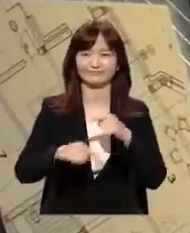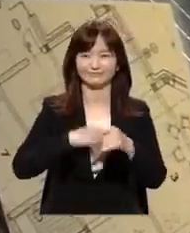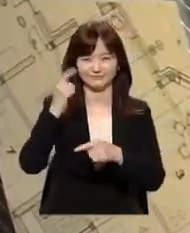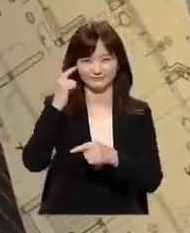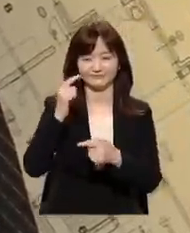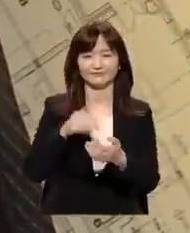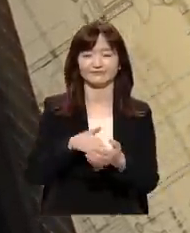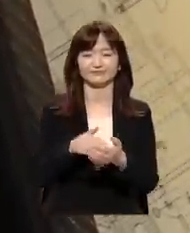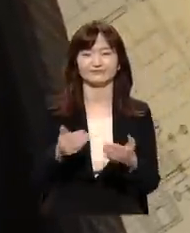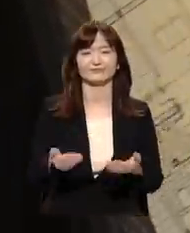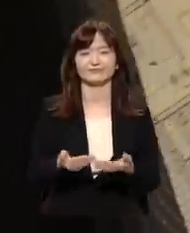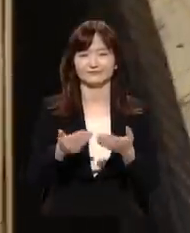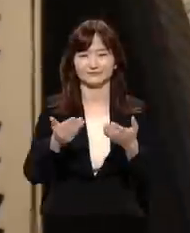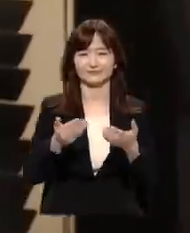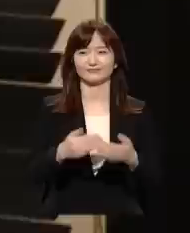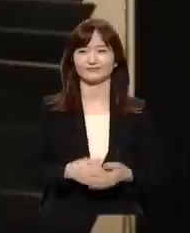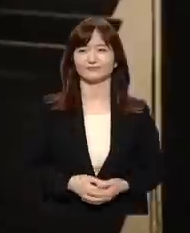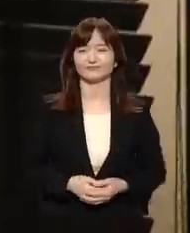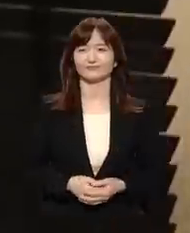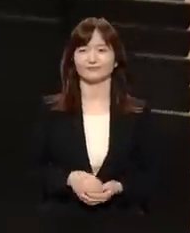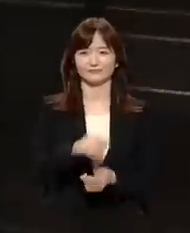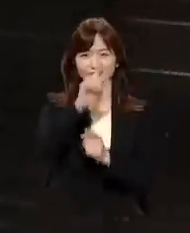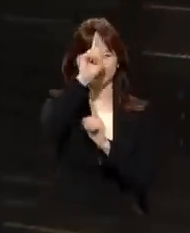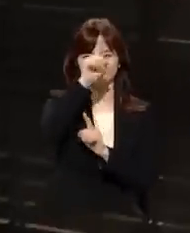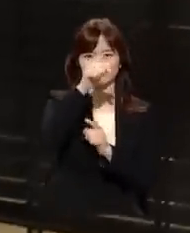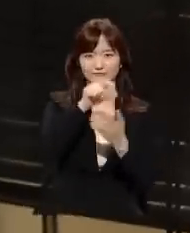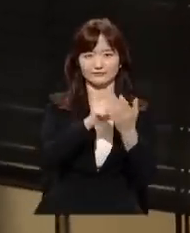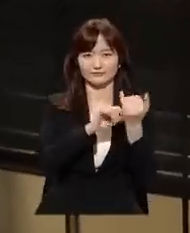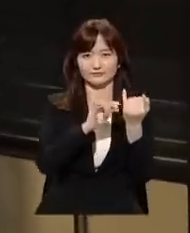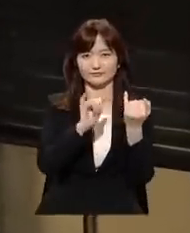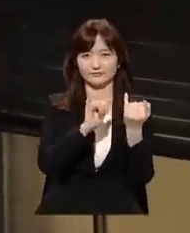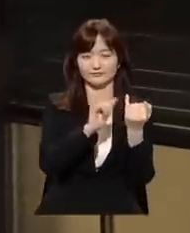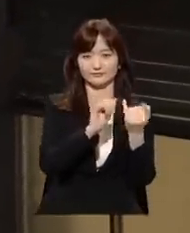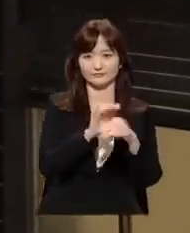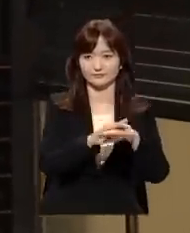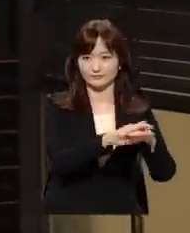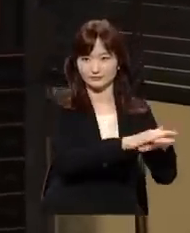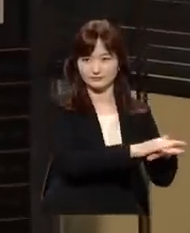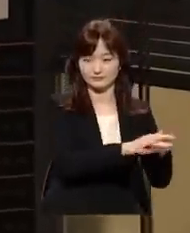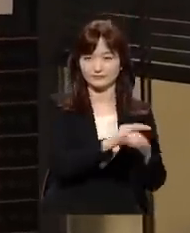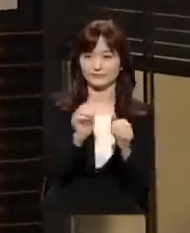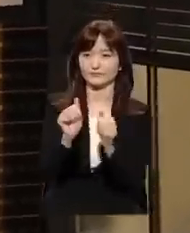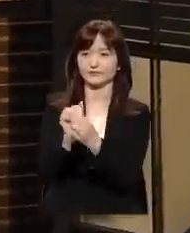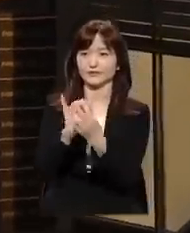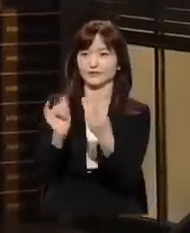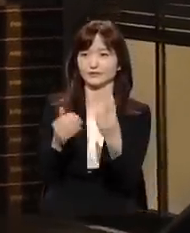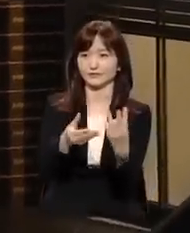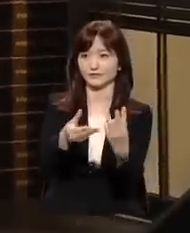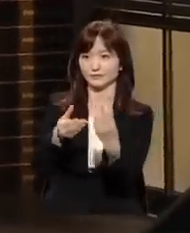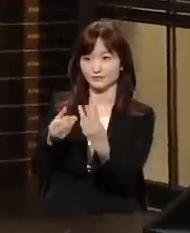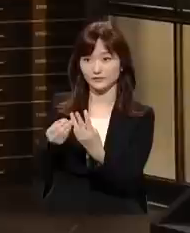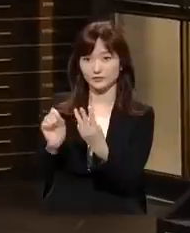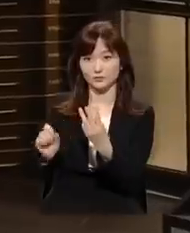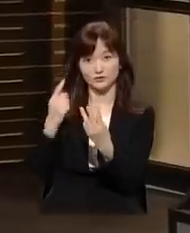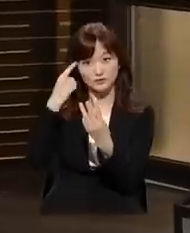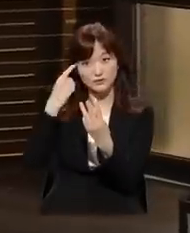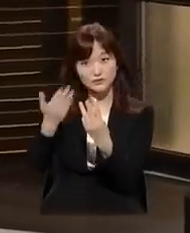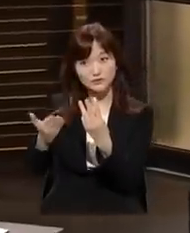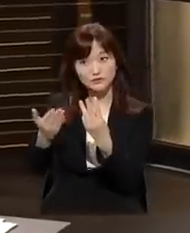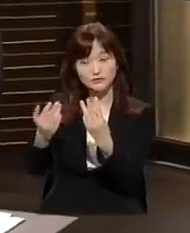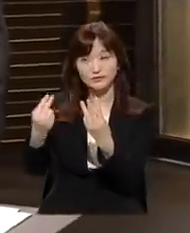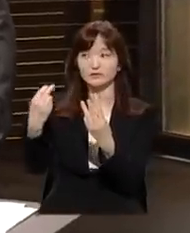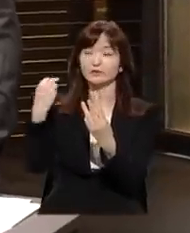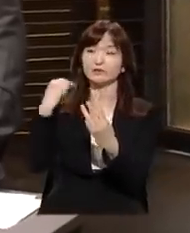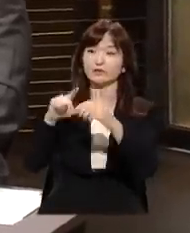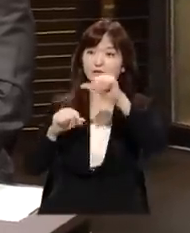뾰로롱! 안녕하십니까? 자, 이재영 기자를 뺀 제 앞에 계신 이 세 명의 남자 패널 분께 동시에 여쭙겠습니다. 그제